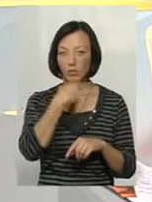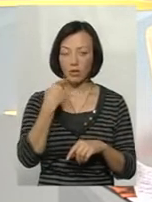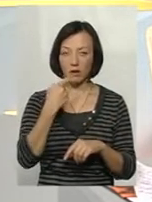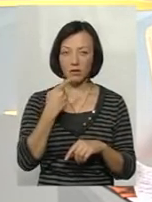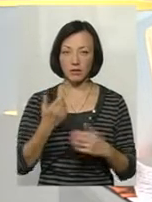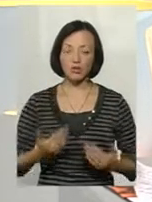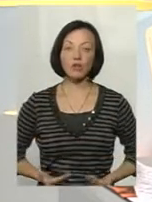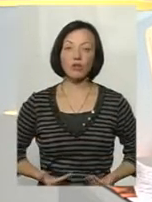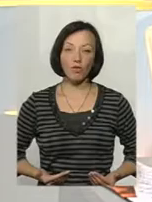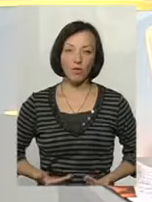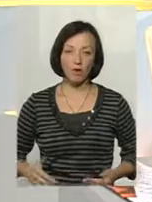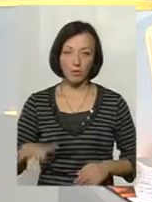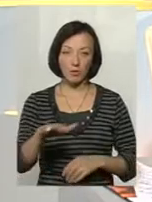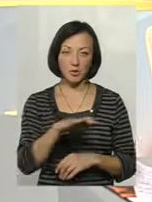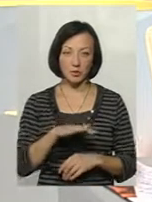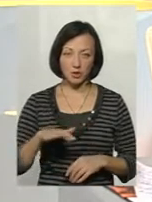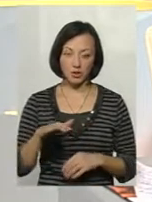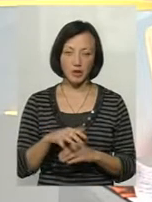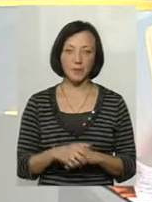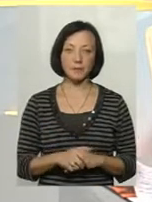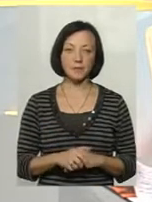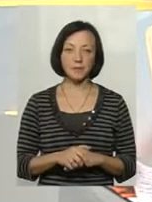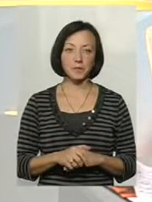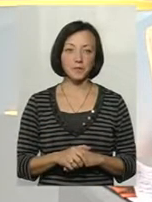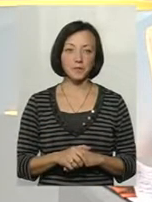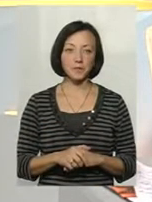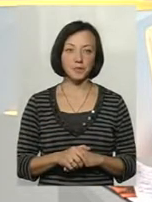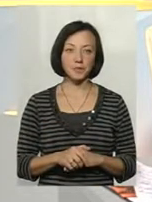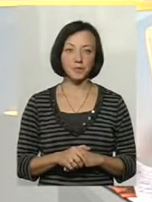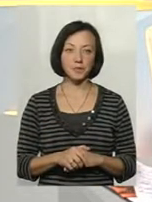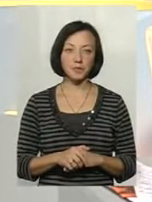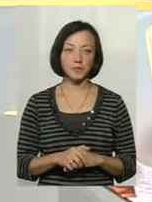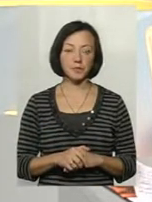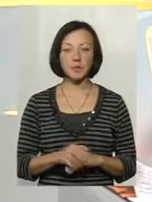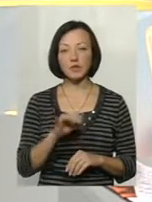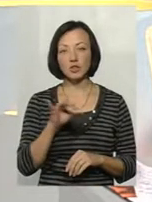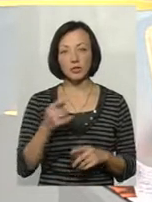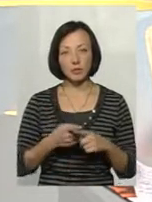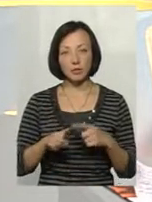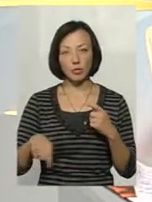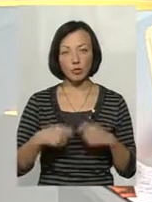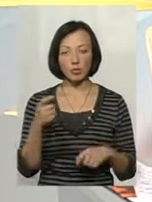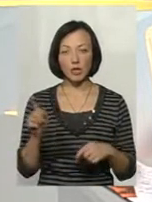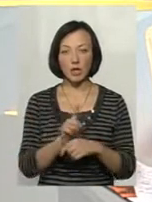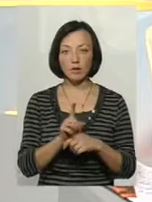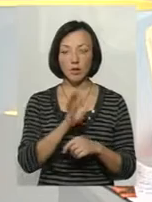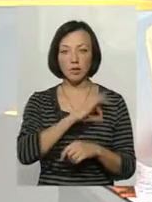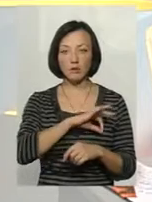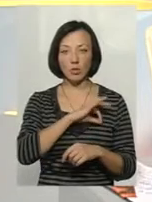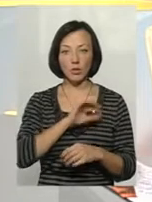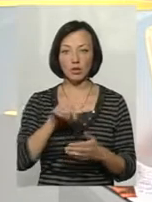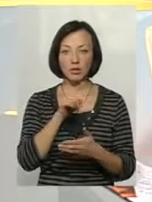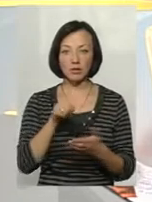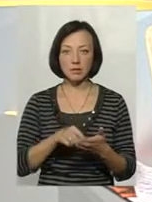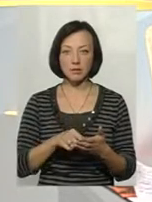ну, скажімо, в житлове, в житлові приміщення. Чи є це порушення норм